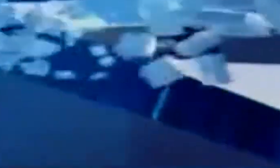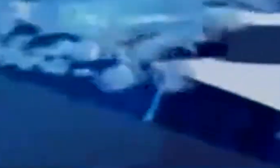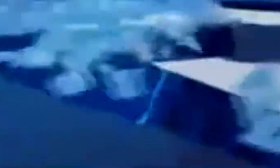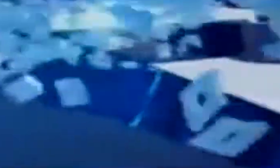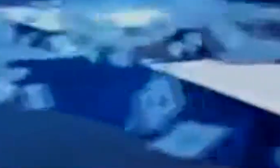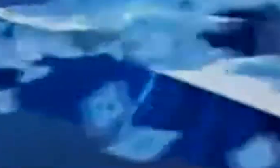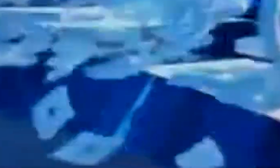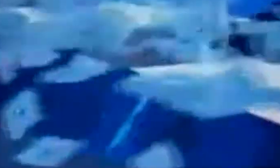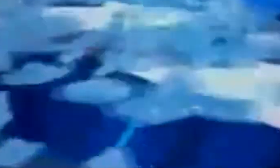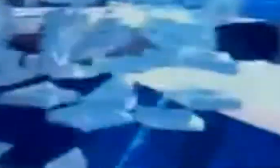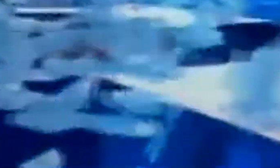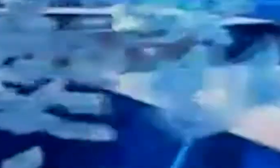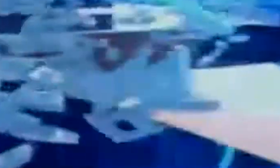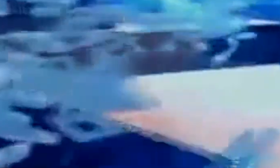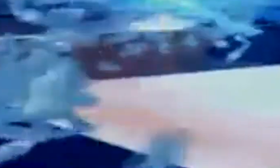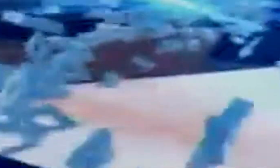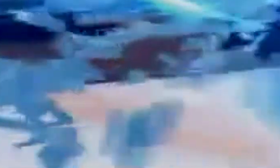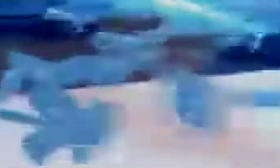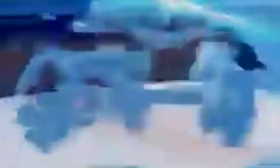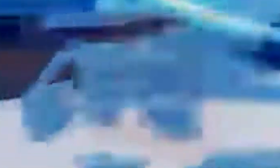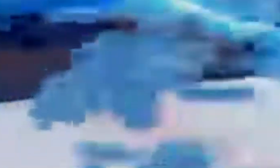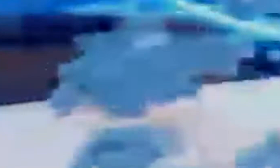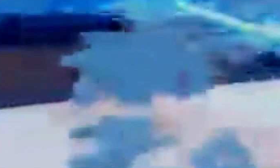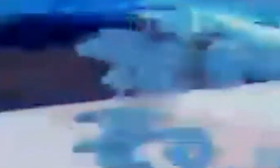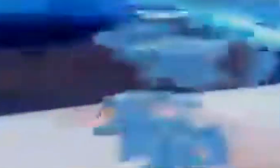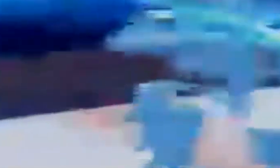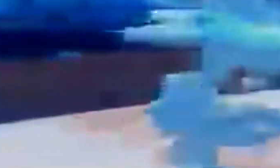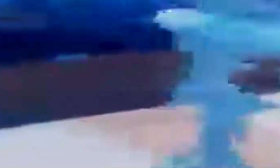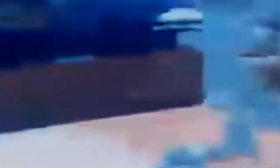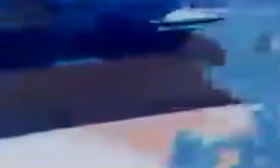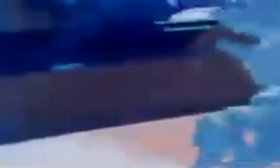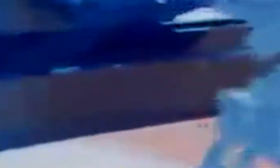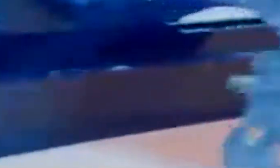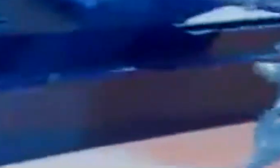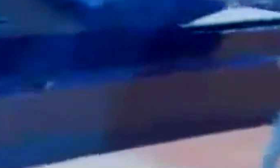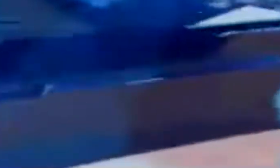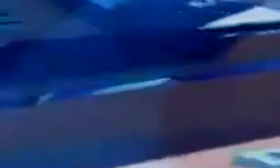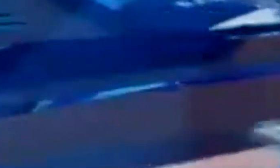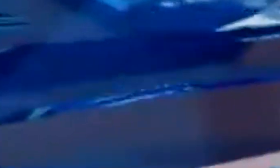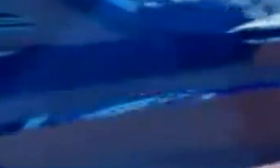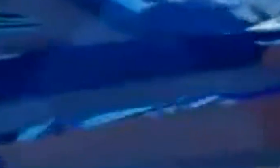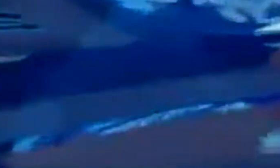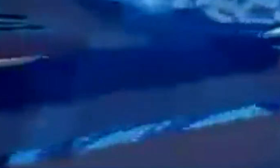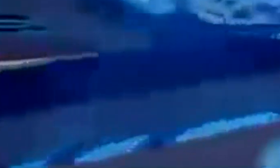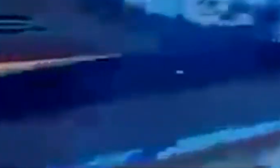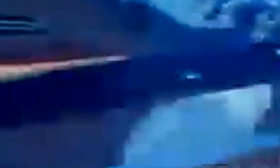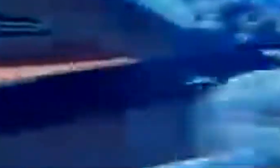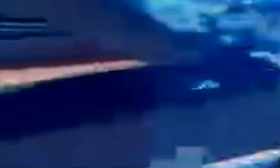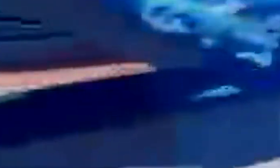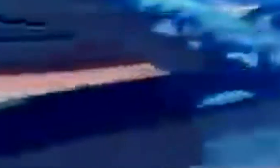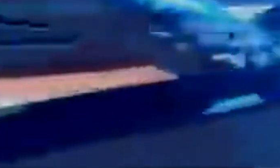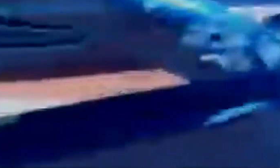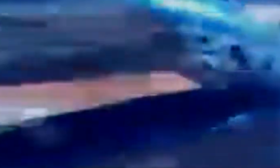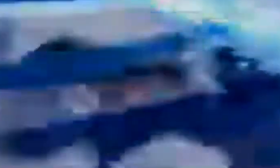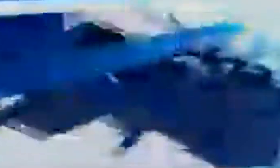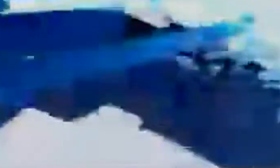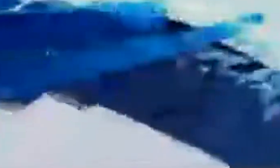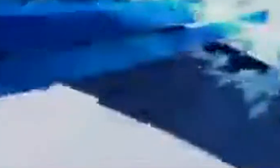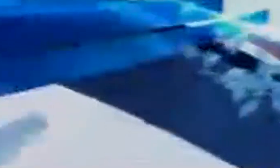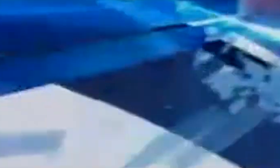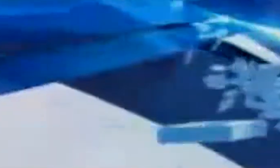أرسلنا من قبلك إلا رجالا نوحي